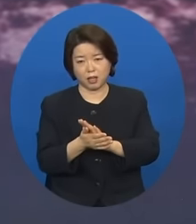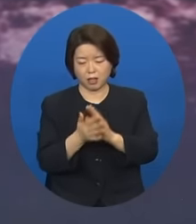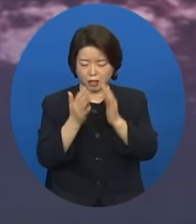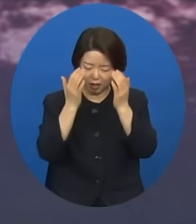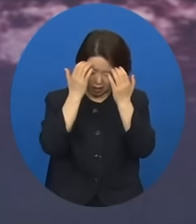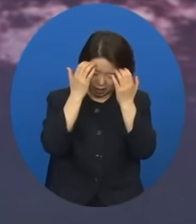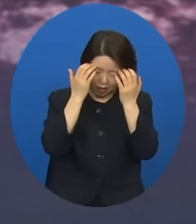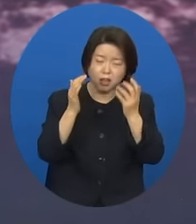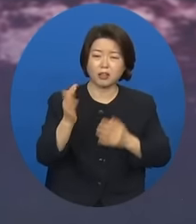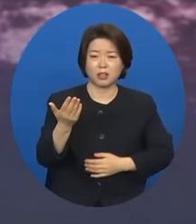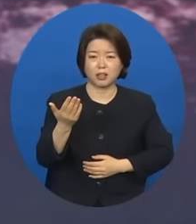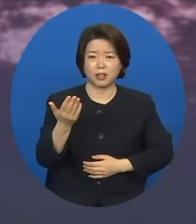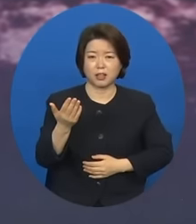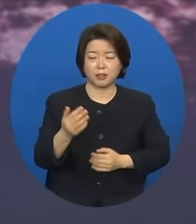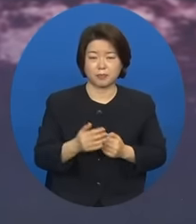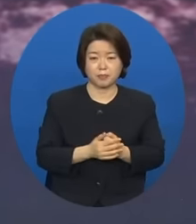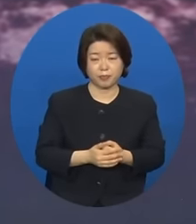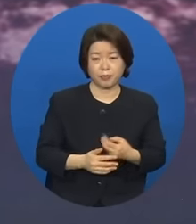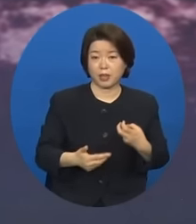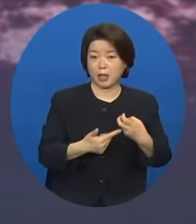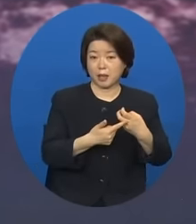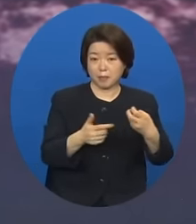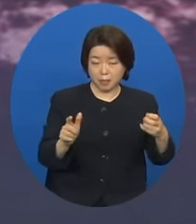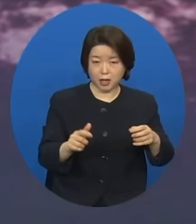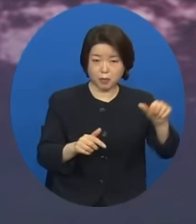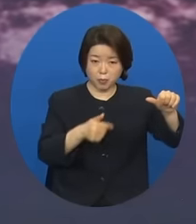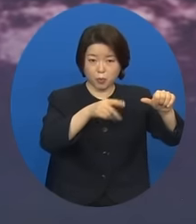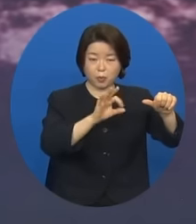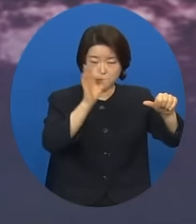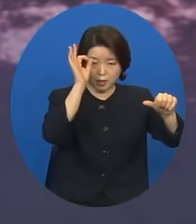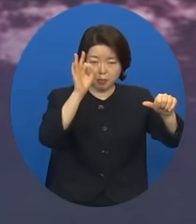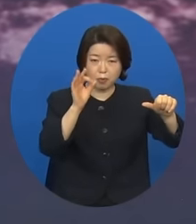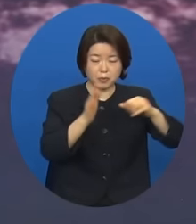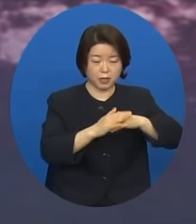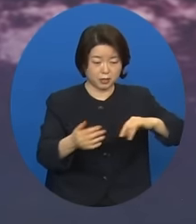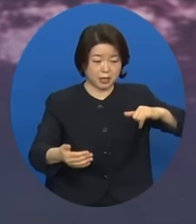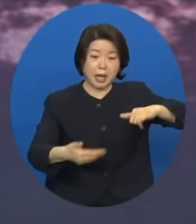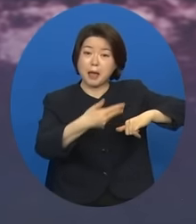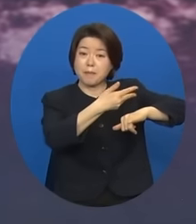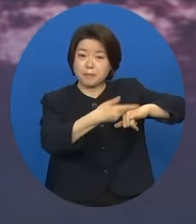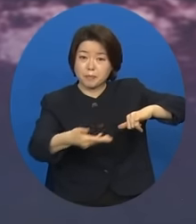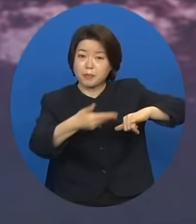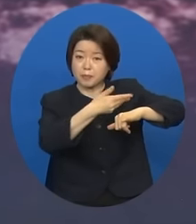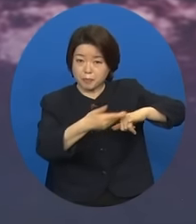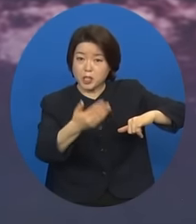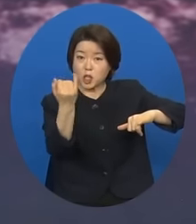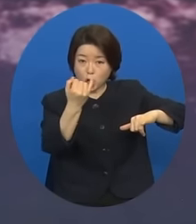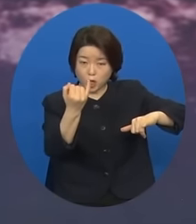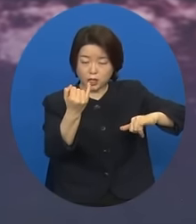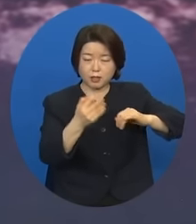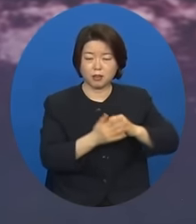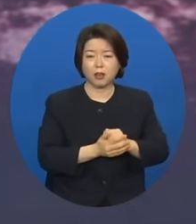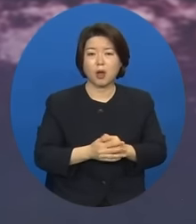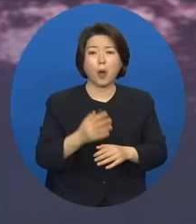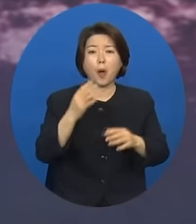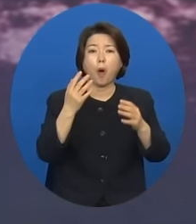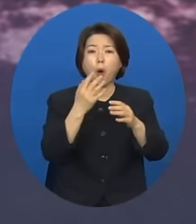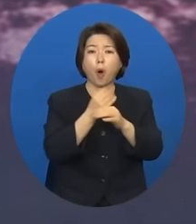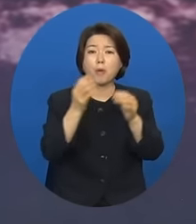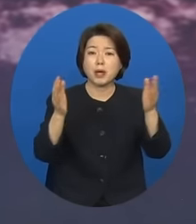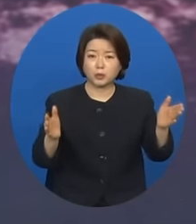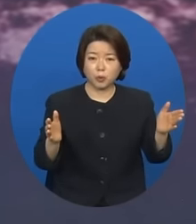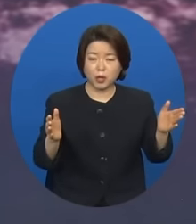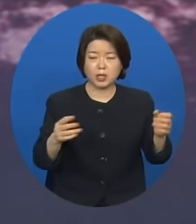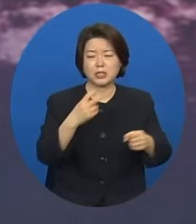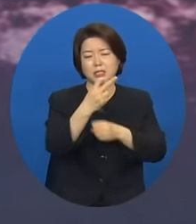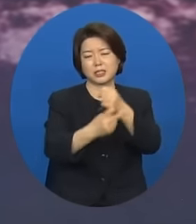돼요 마가복음 5장도 보면 혈루증 알아온 여인이 나오죠 몇 년을 고통 당했습니까 여러분 여러분